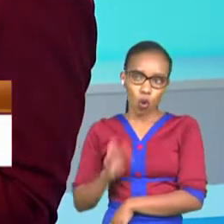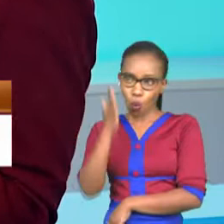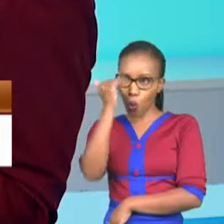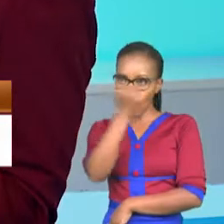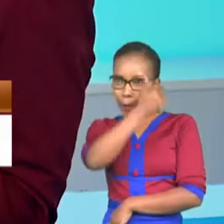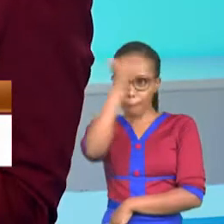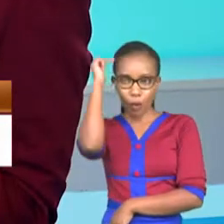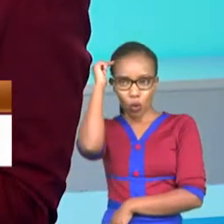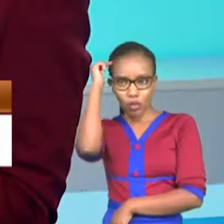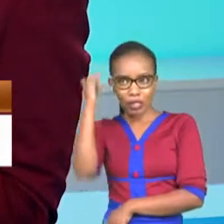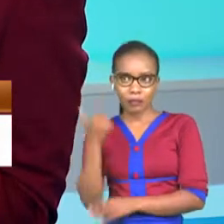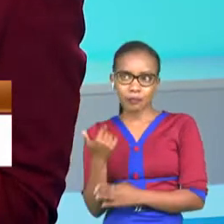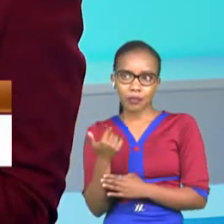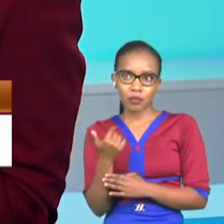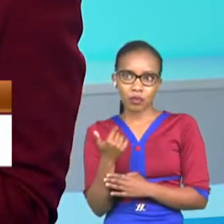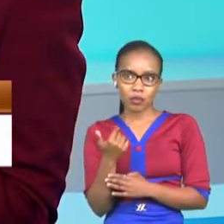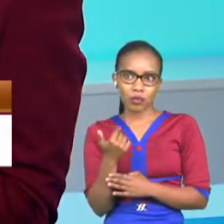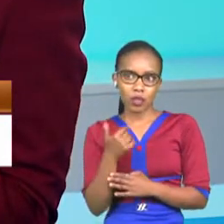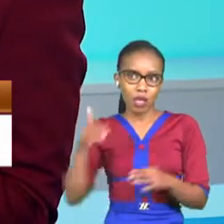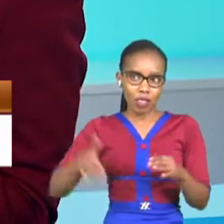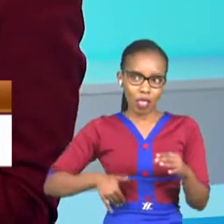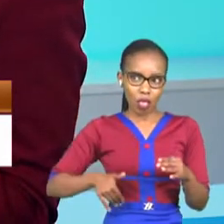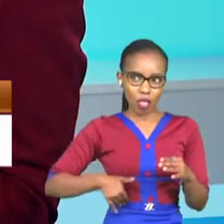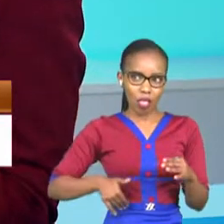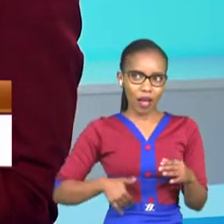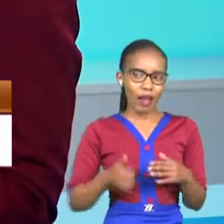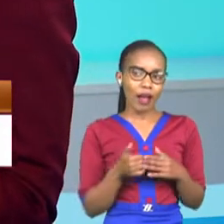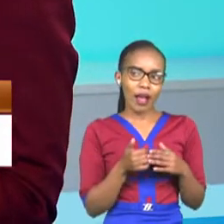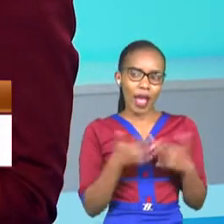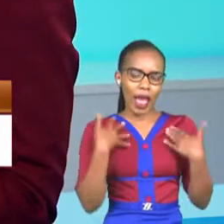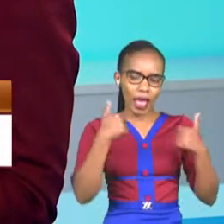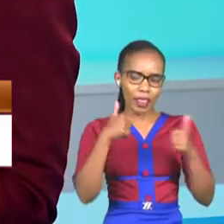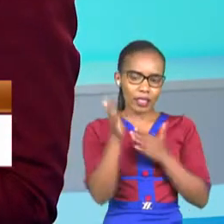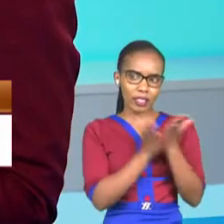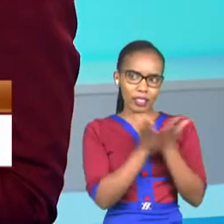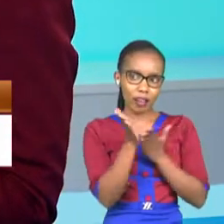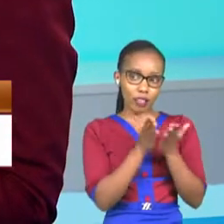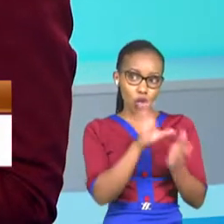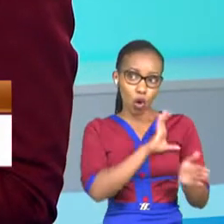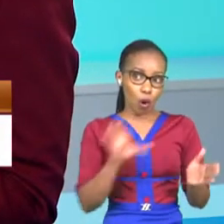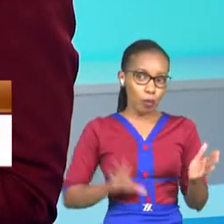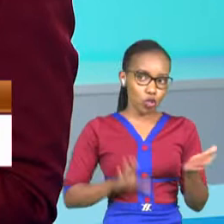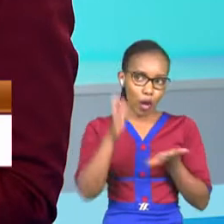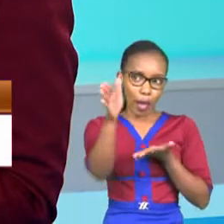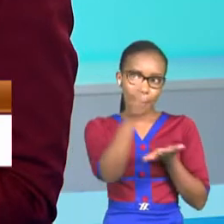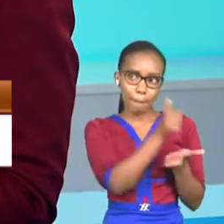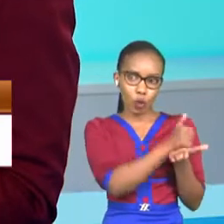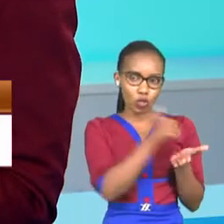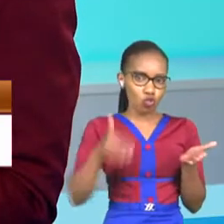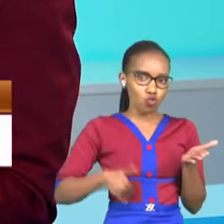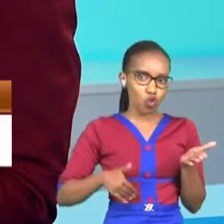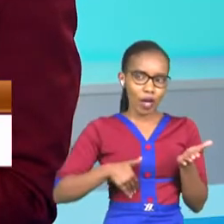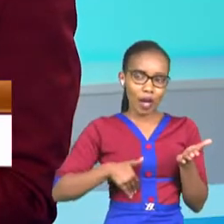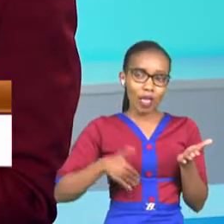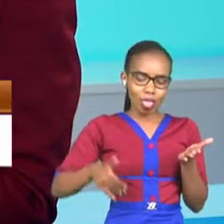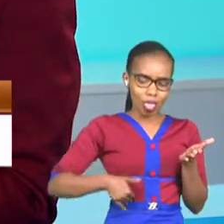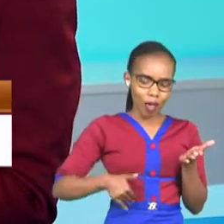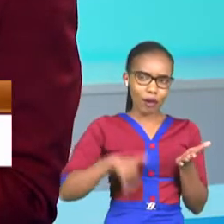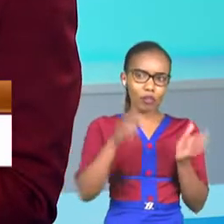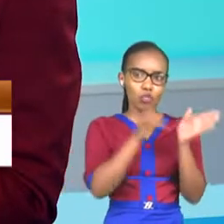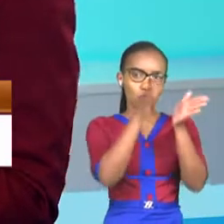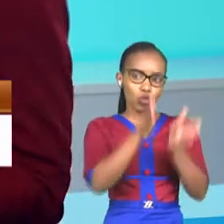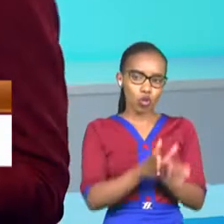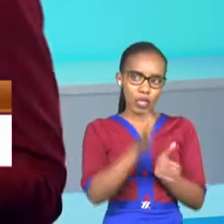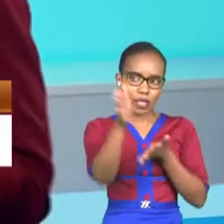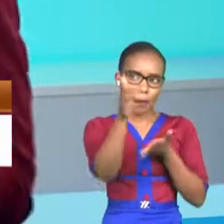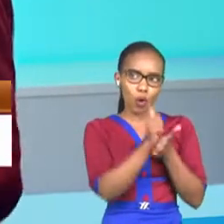health. That thing of youth, a Health Service Commission employs youth. Young doctors are the ones who are employed to